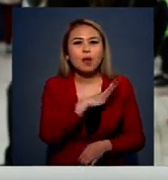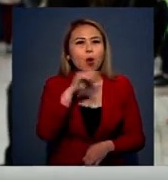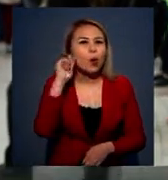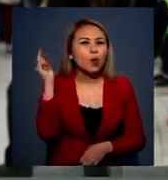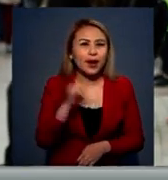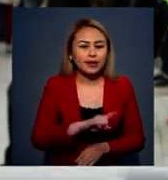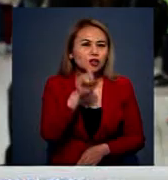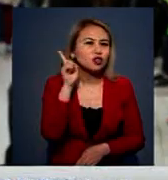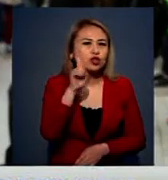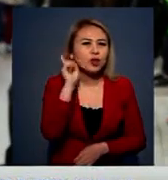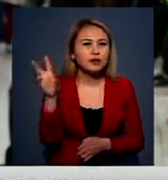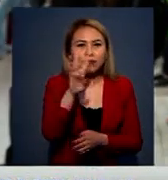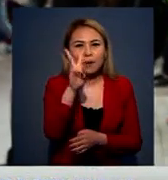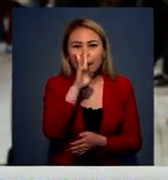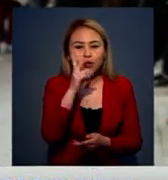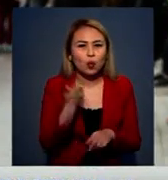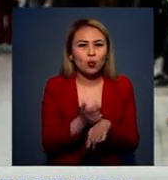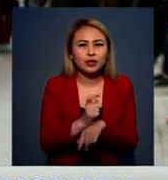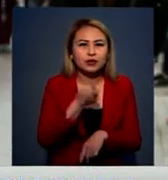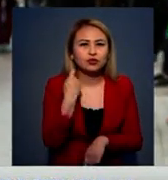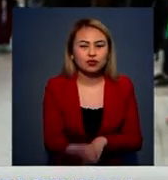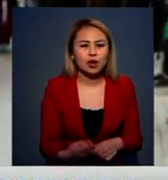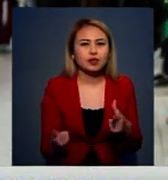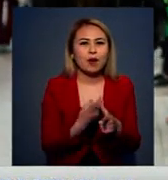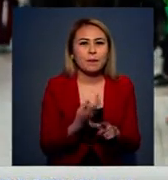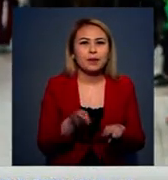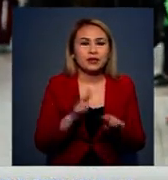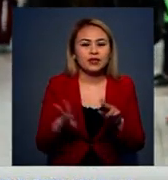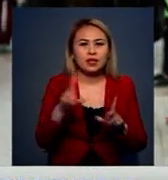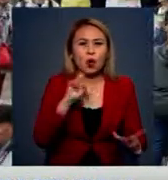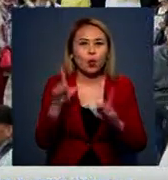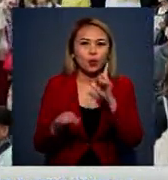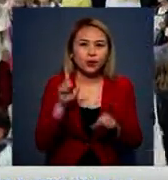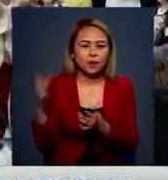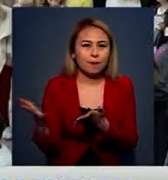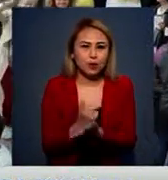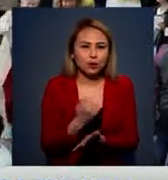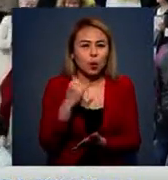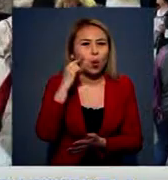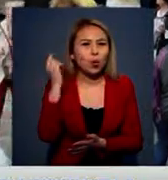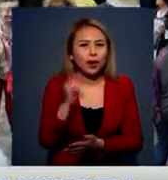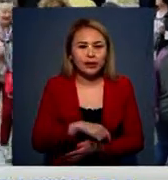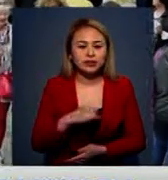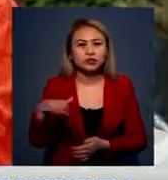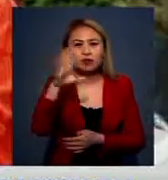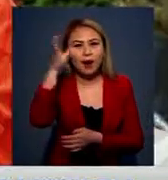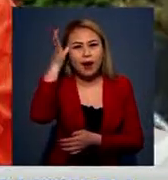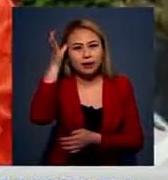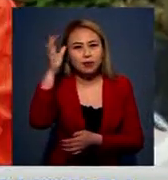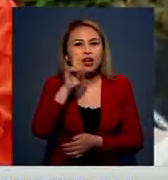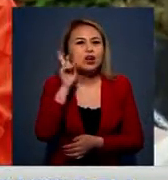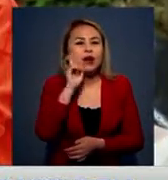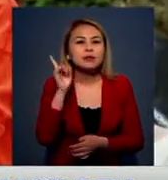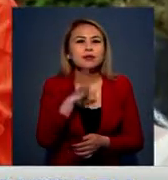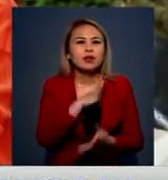Жас ғалымдардың жалақысы өте төмен. Сәйкесінше, олар елден кетіп жатыр. Украина ұлттық академиясы жанындағы жас